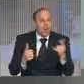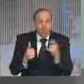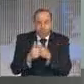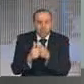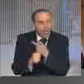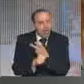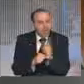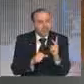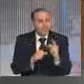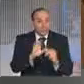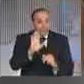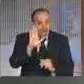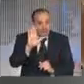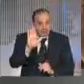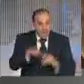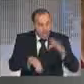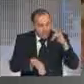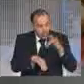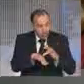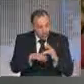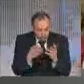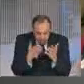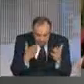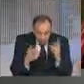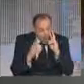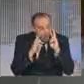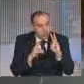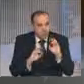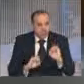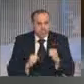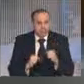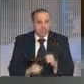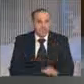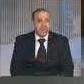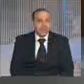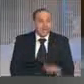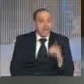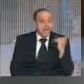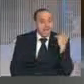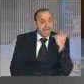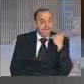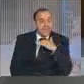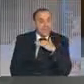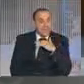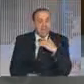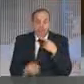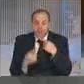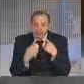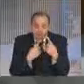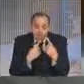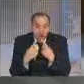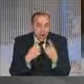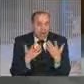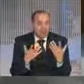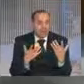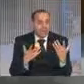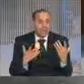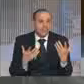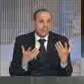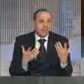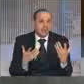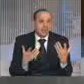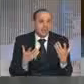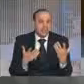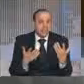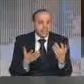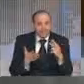العنف بما يؤثر على القراء والمتفرجين سرعان من انزلقت هذه الحوارات في نوع